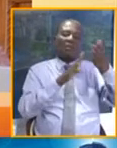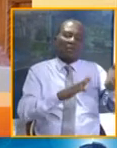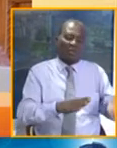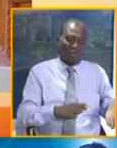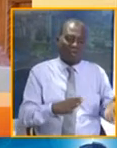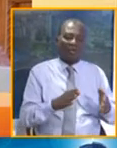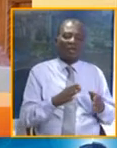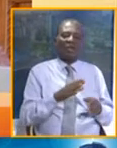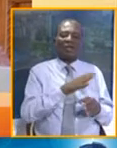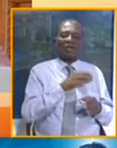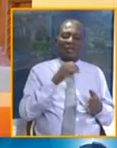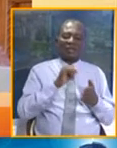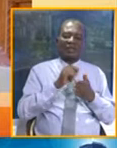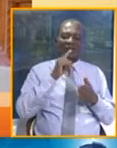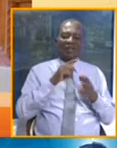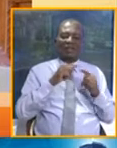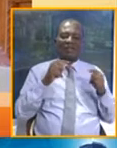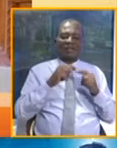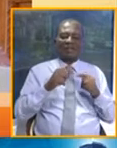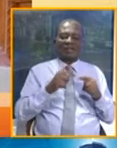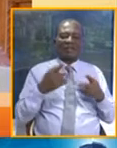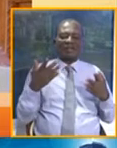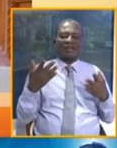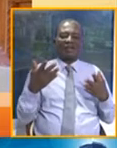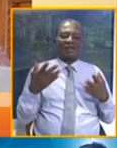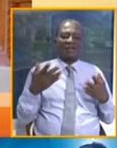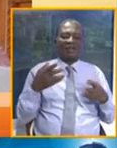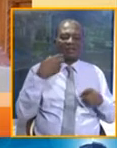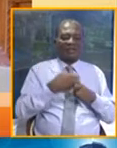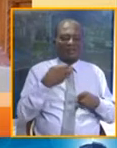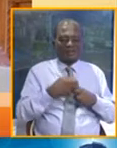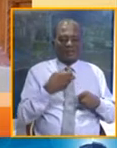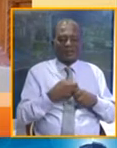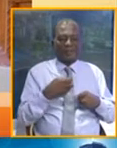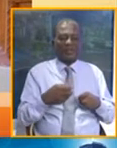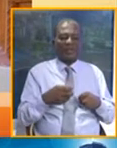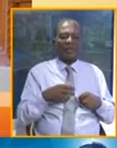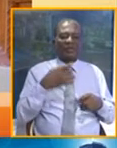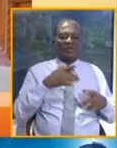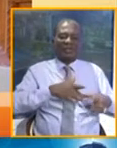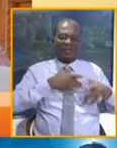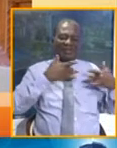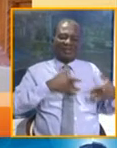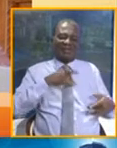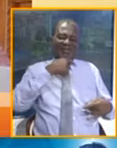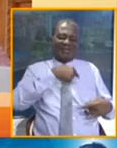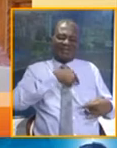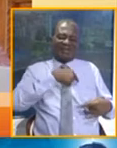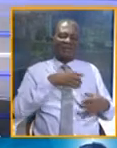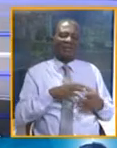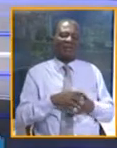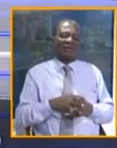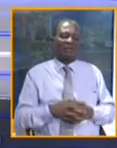Le défunt guide de la communauté musulmane souffrait depuis des années d'une insuffisance cardiaque qui a fini par